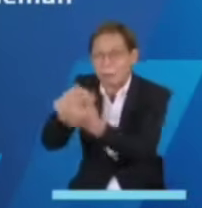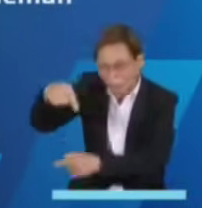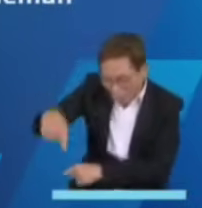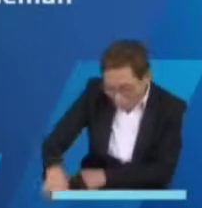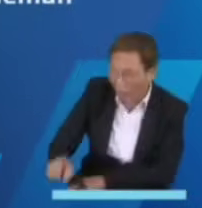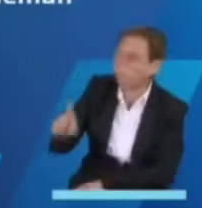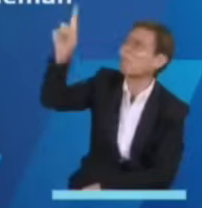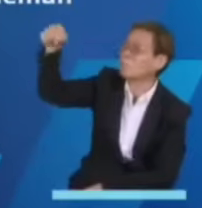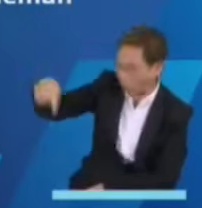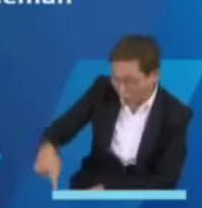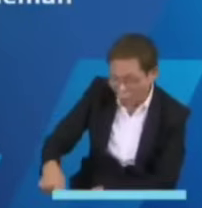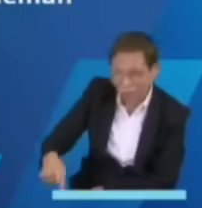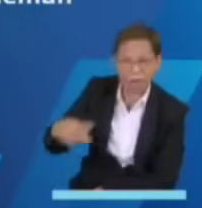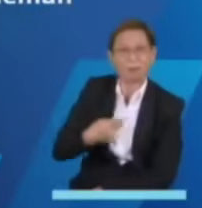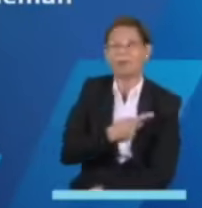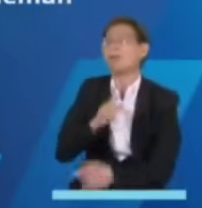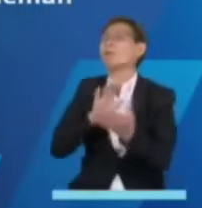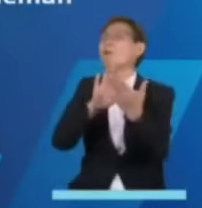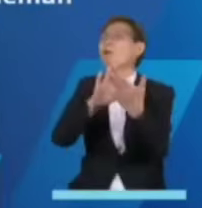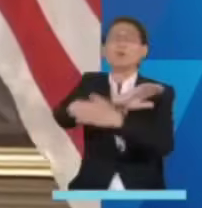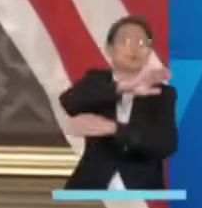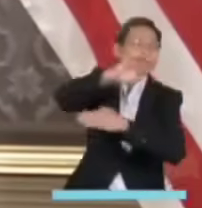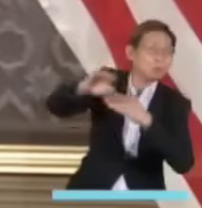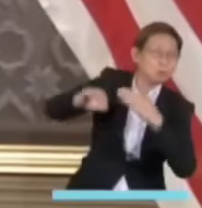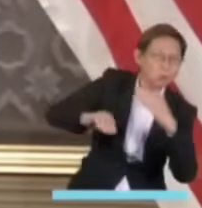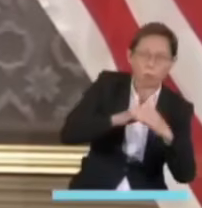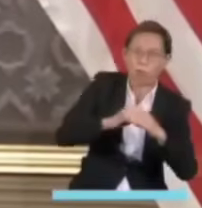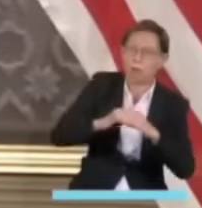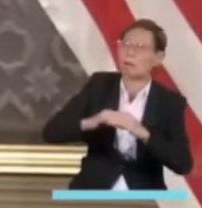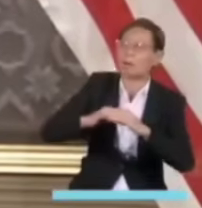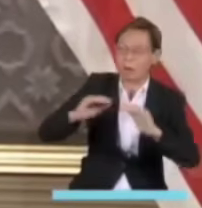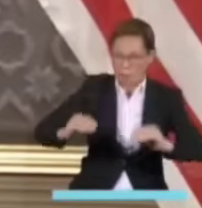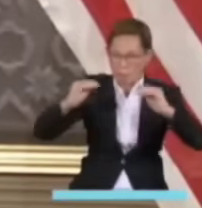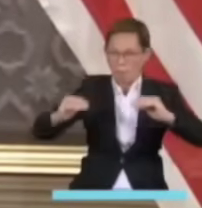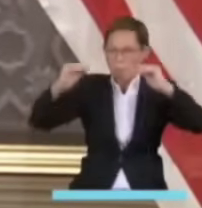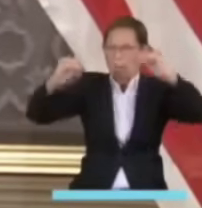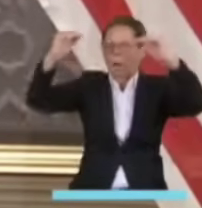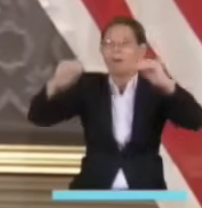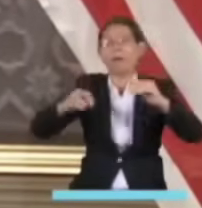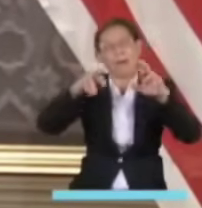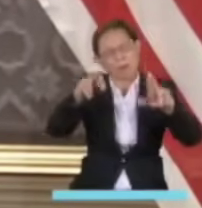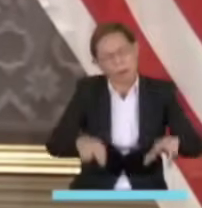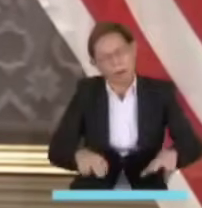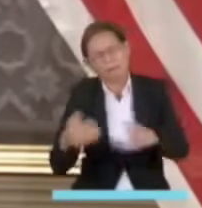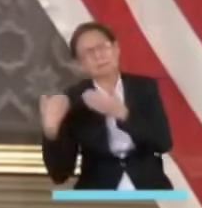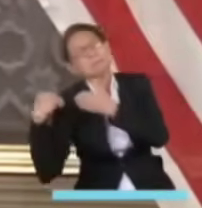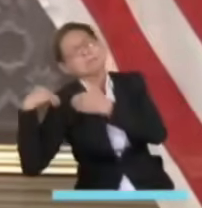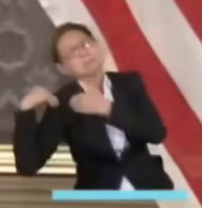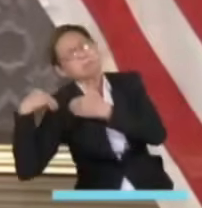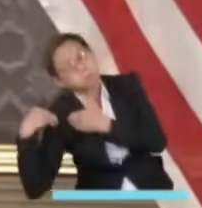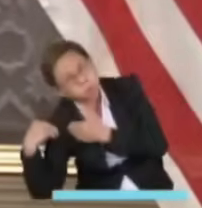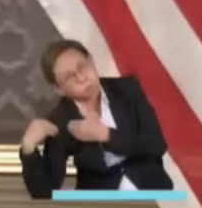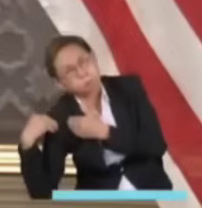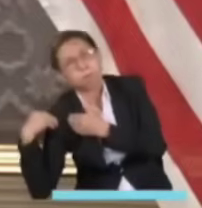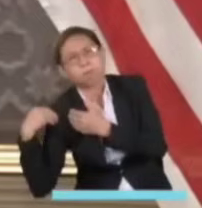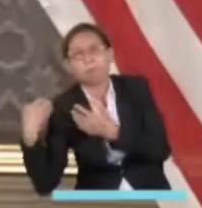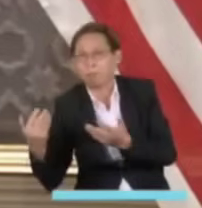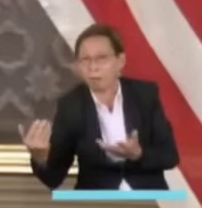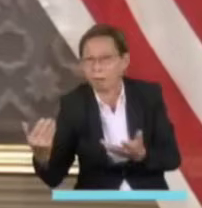bawah. Kita hadapi di tiap peringkat, rakyat terpaksa terbeban